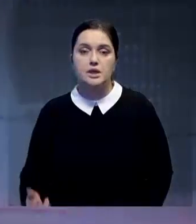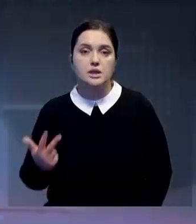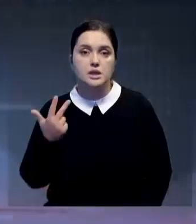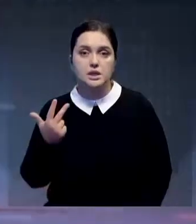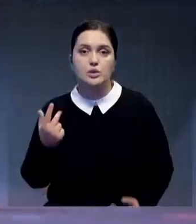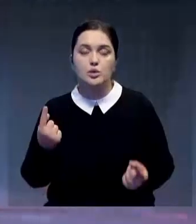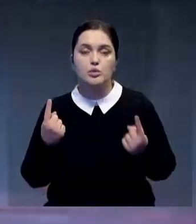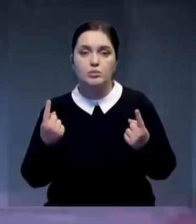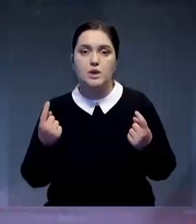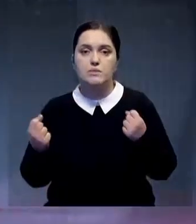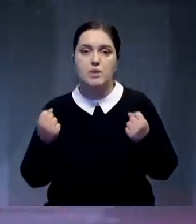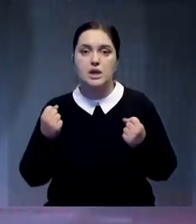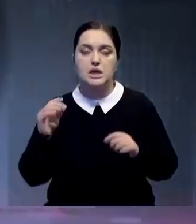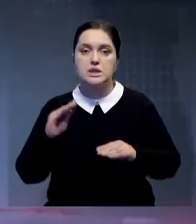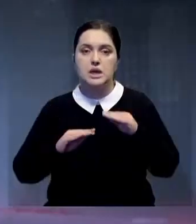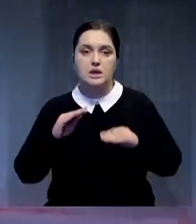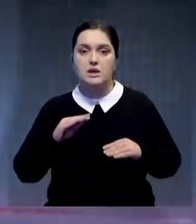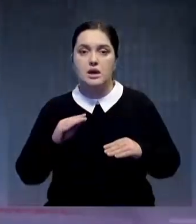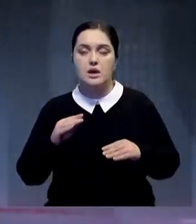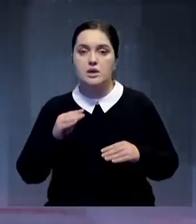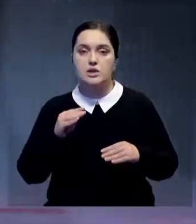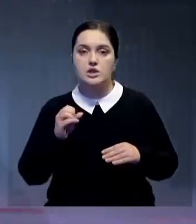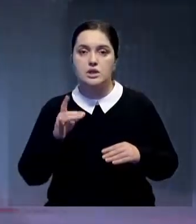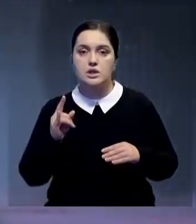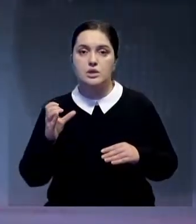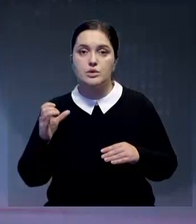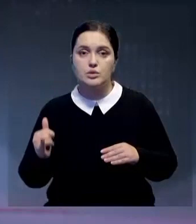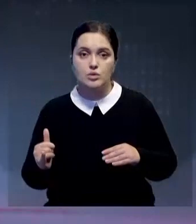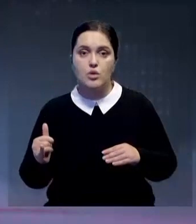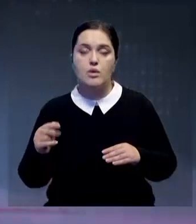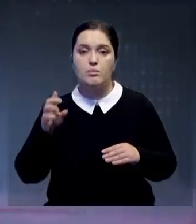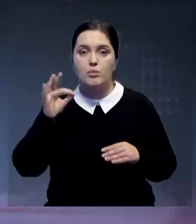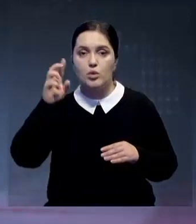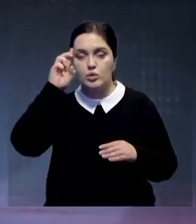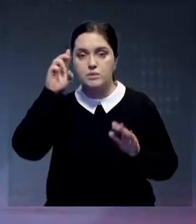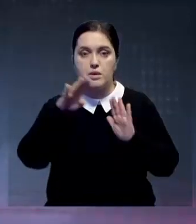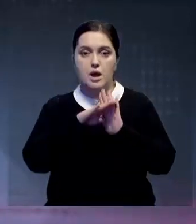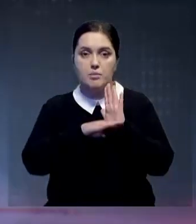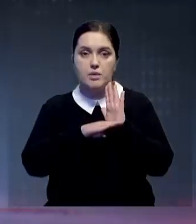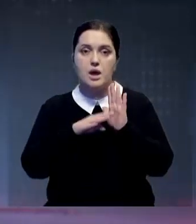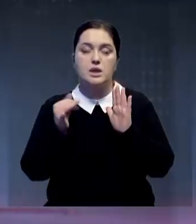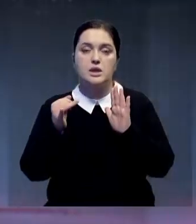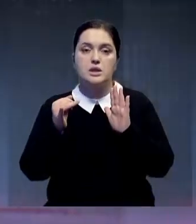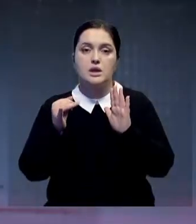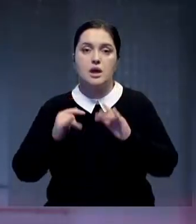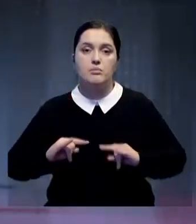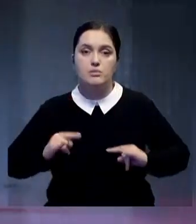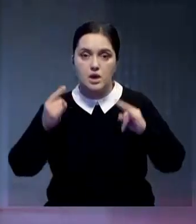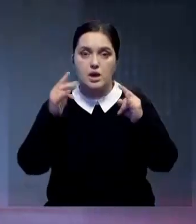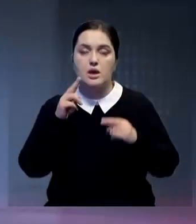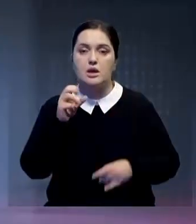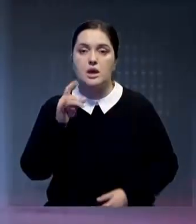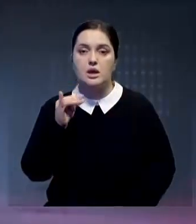Сразу три крупных спортивных сооружения ввели в эксплуатацию в области ЖТСО. Все они возведены по госпрограмме. Один из них –